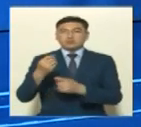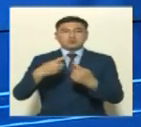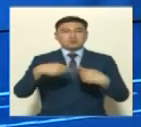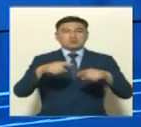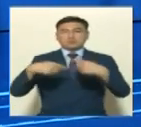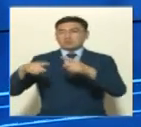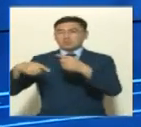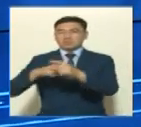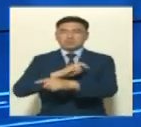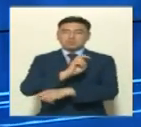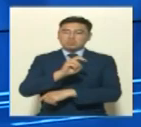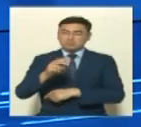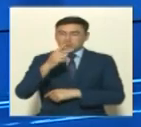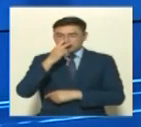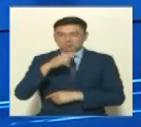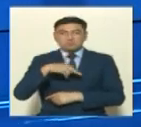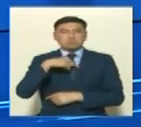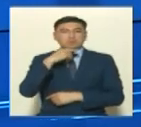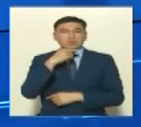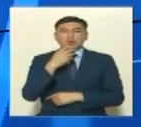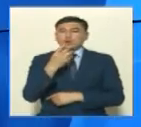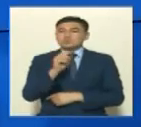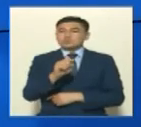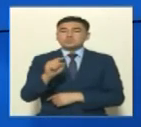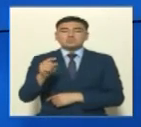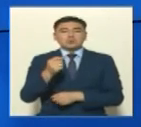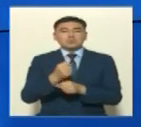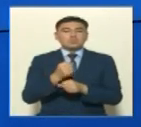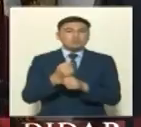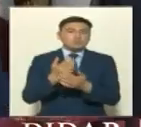очередь, руководители производства доложили о дальнейших планах компаний.